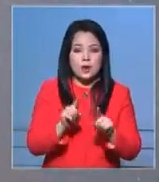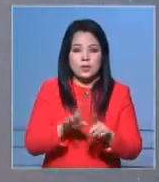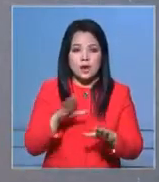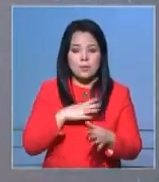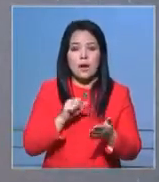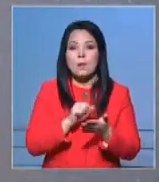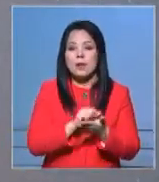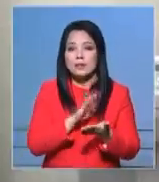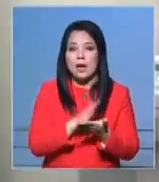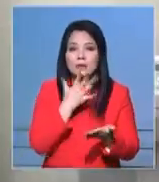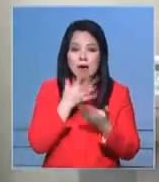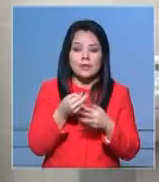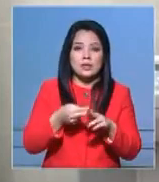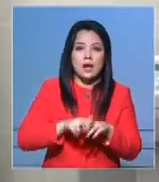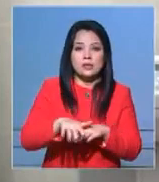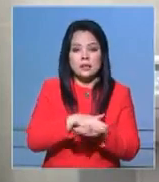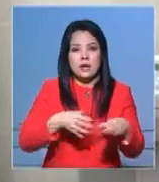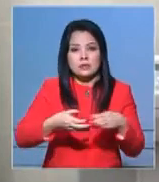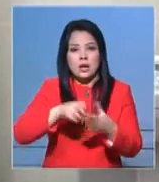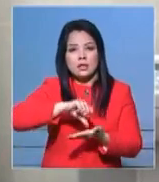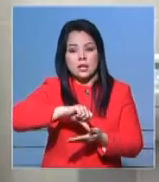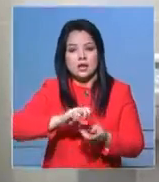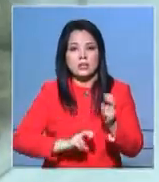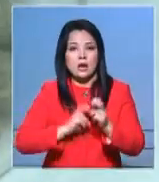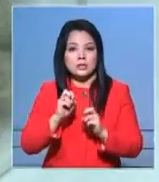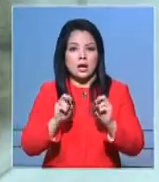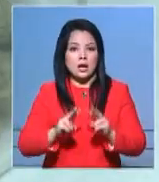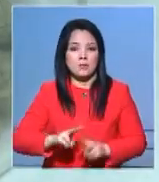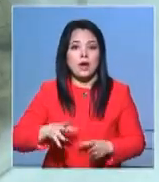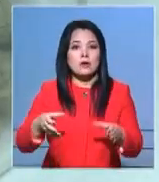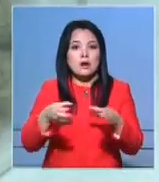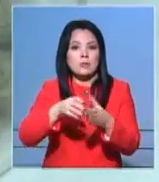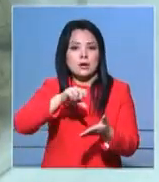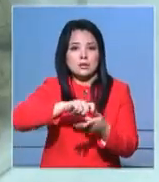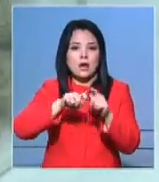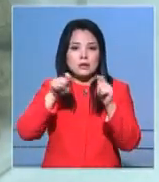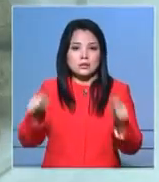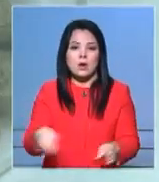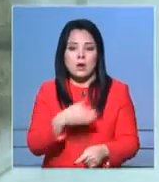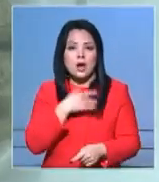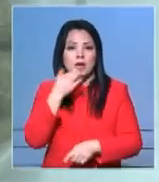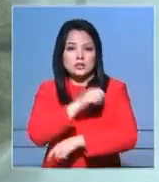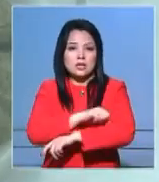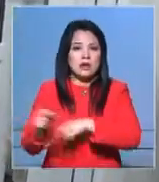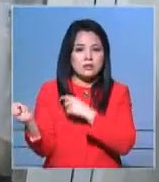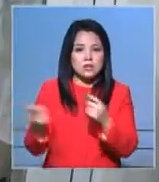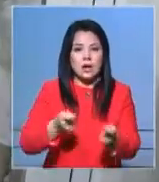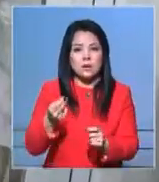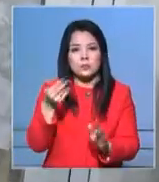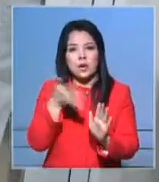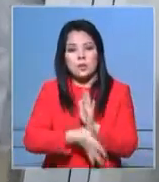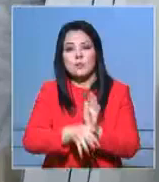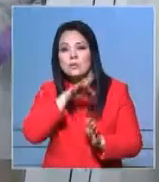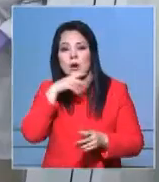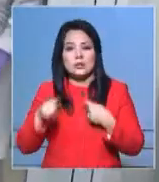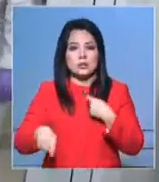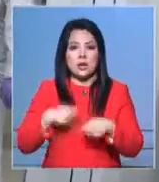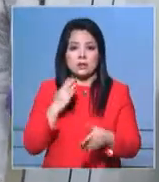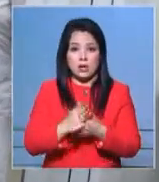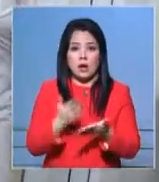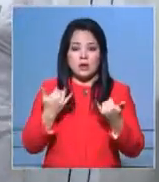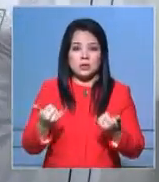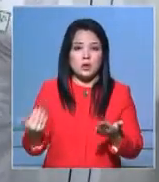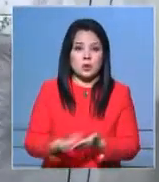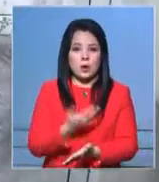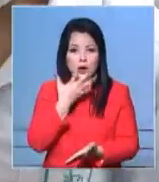мен технологиясын жетілдіруші компаниялар болмақ. Шетелден дәрі тасудың шығыны көп, сондықтан дәрі-дәрмекті өзіміз жасаған құптарлық